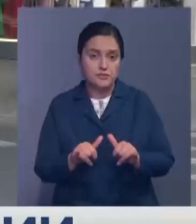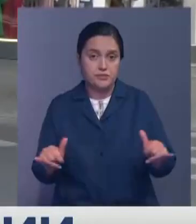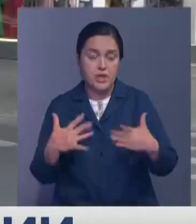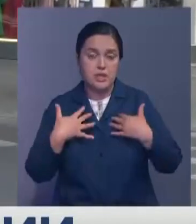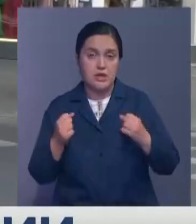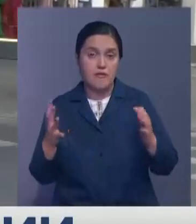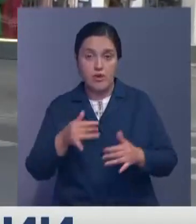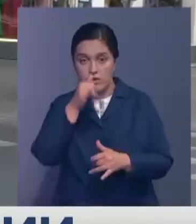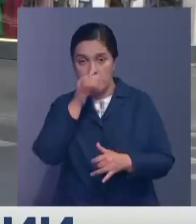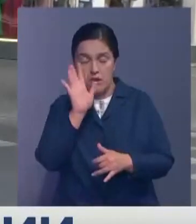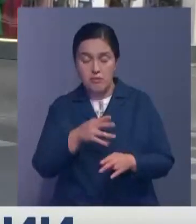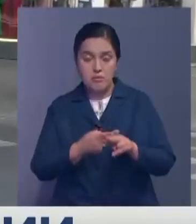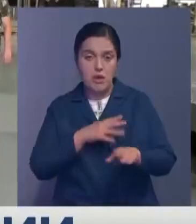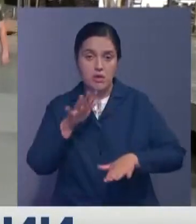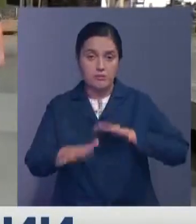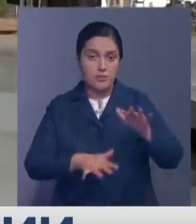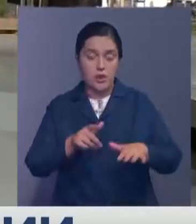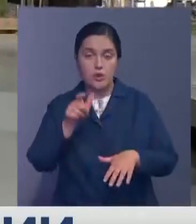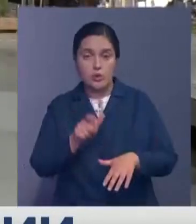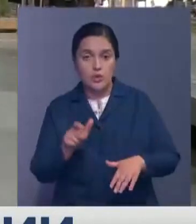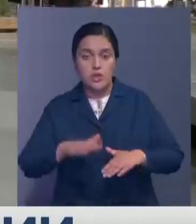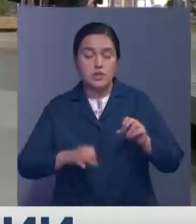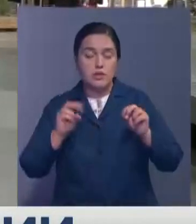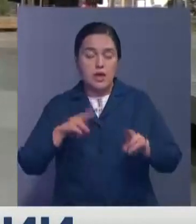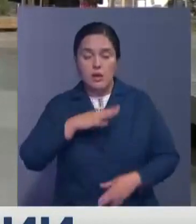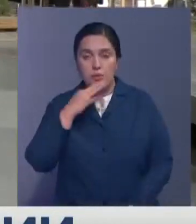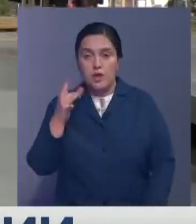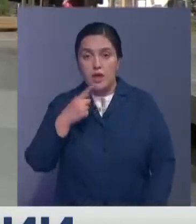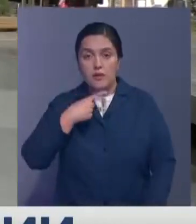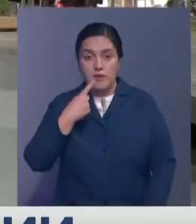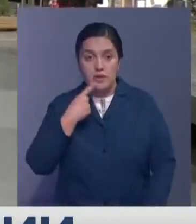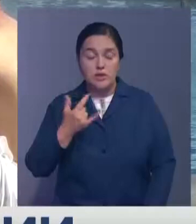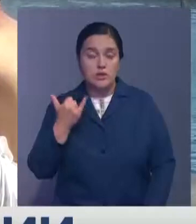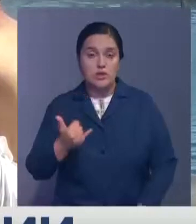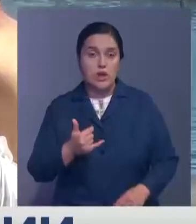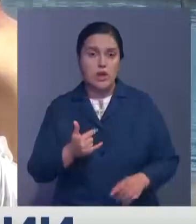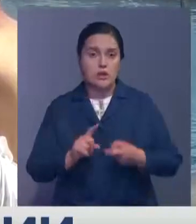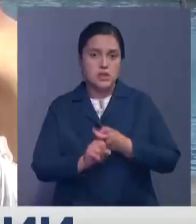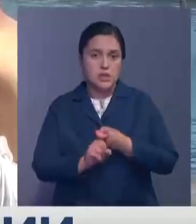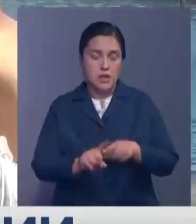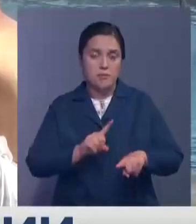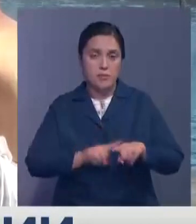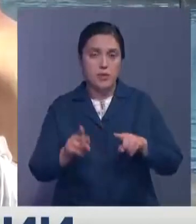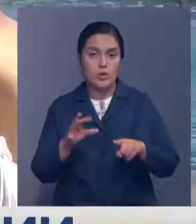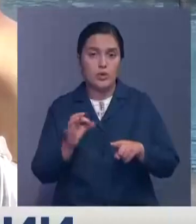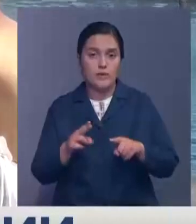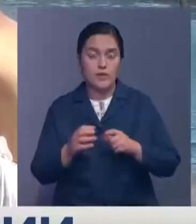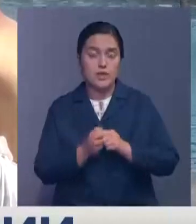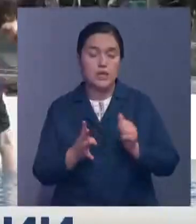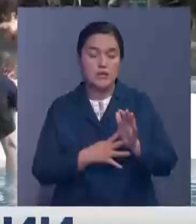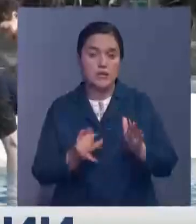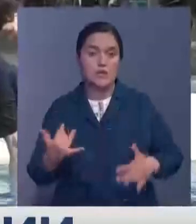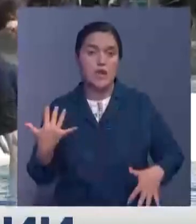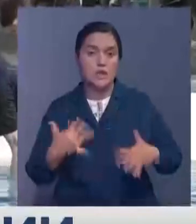здравоохранение захлебнется от потока больных. Специалисты уже много говорили о чрезвычайно высокой заразности COVID-19, и